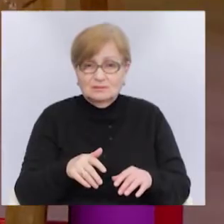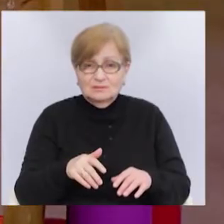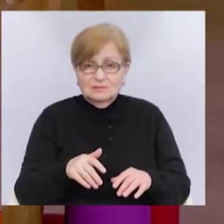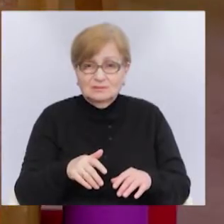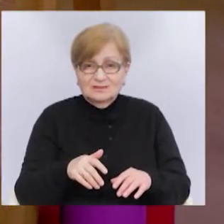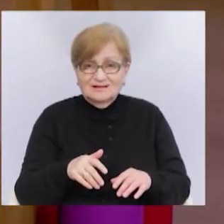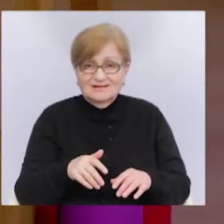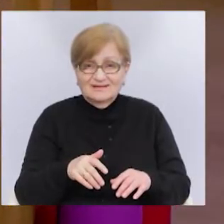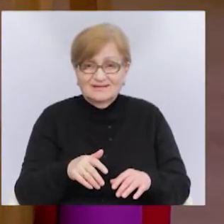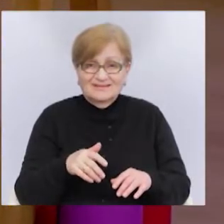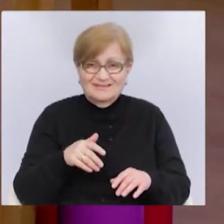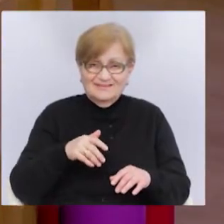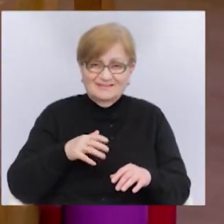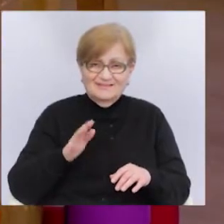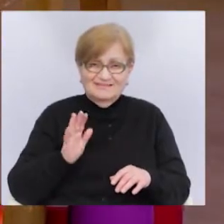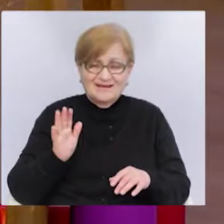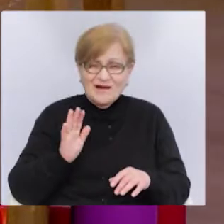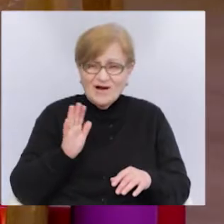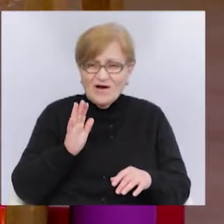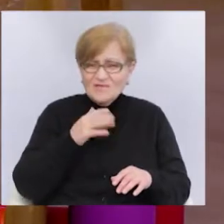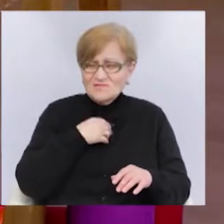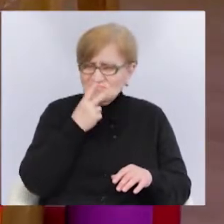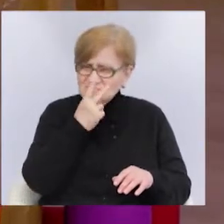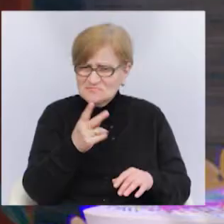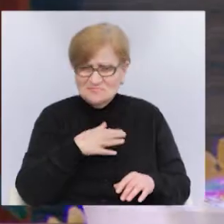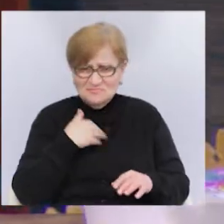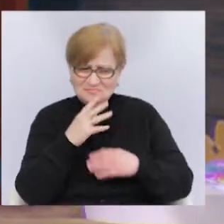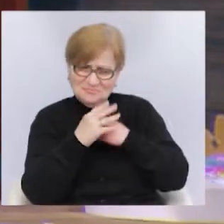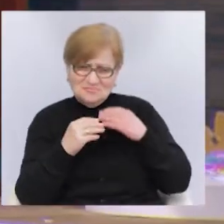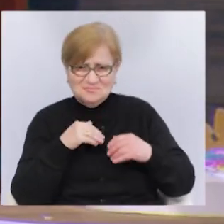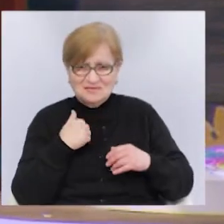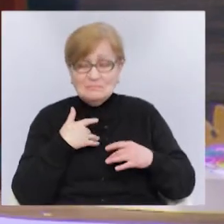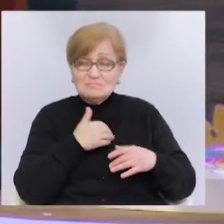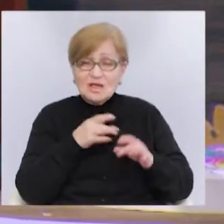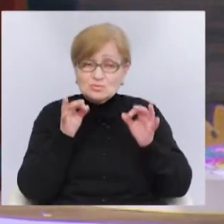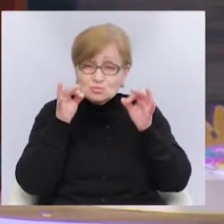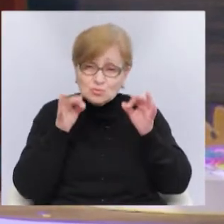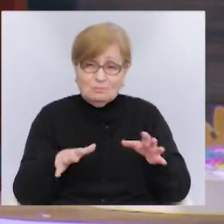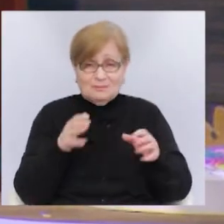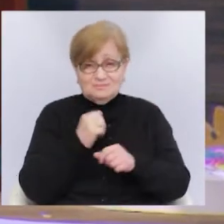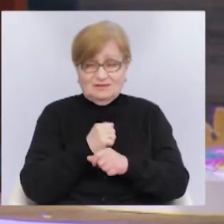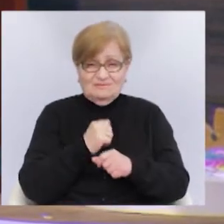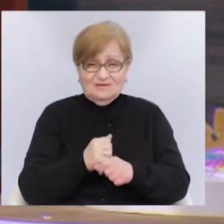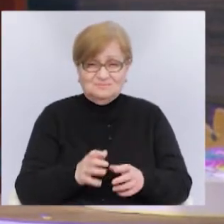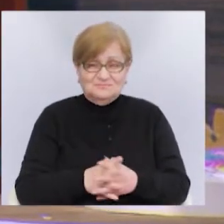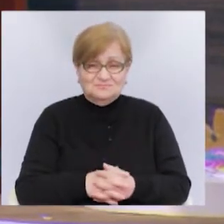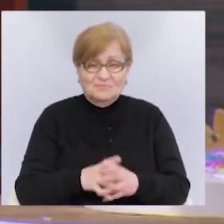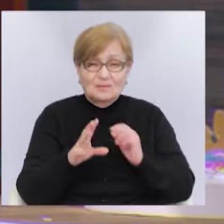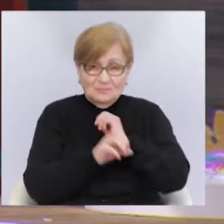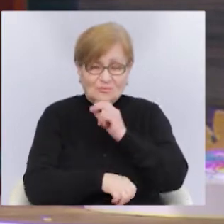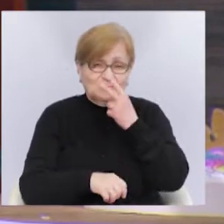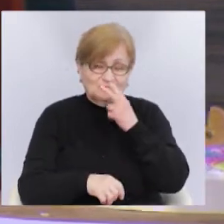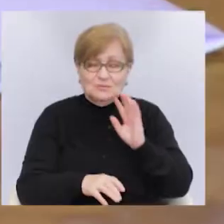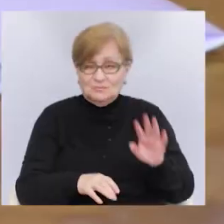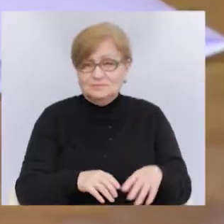სასწაულო გამოდის, შემიღო თარ მინდა. არა, არ გიყურებ, არა. ნახე სურპრიზი. არ, მაშინ ჩვენ გავაგრძელებთ და. არ გიყურებ, არა. ბოლოს ნახოთ.